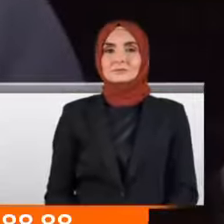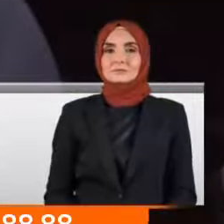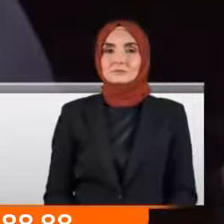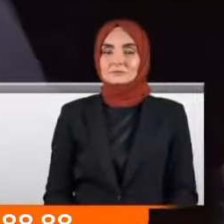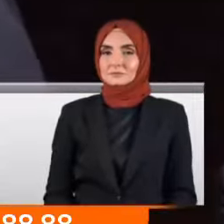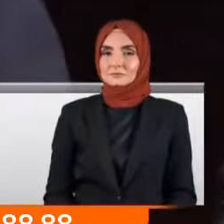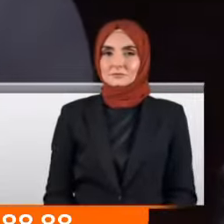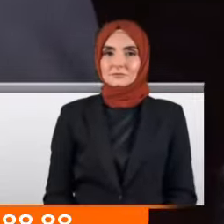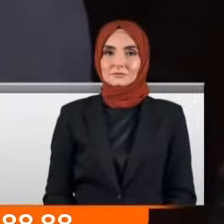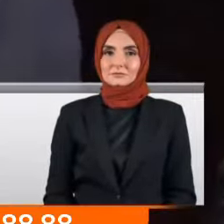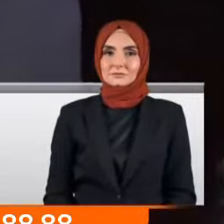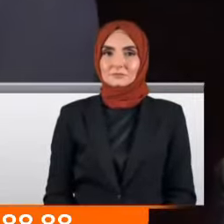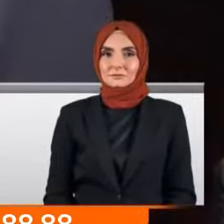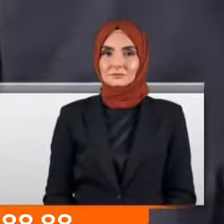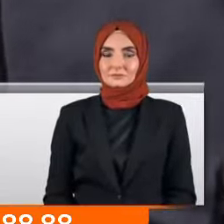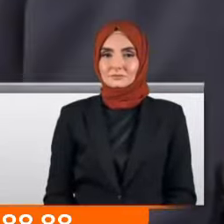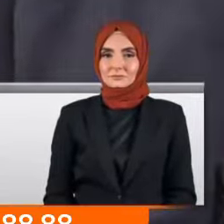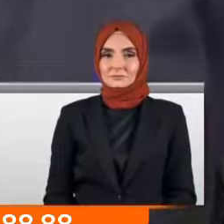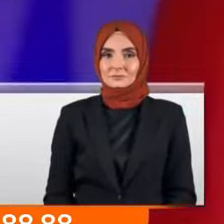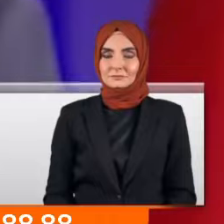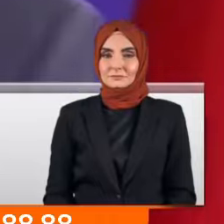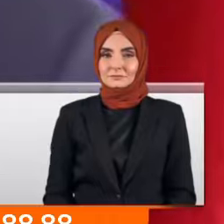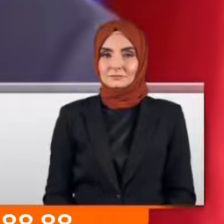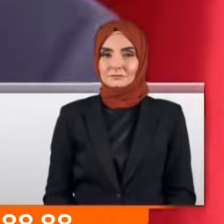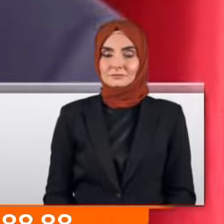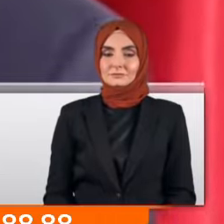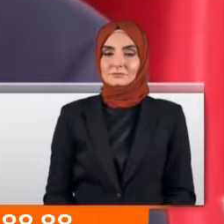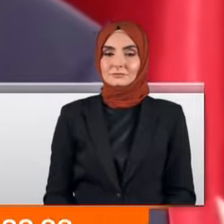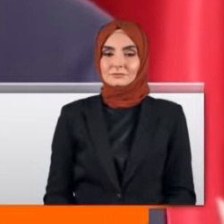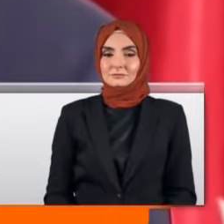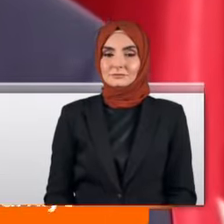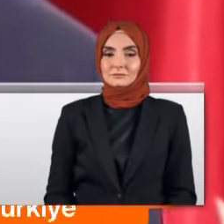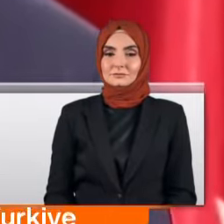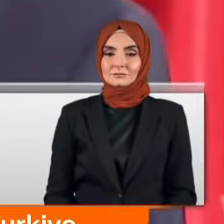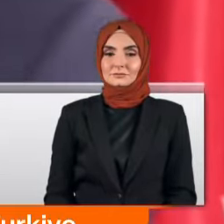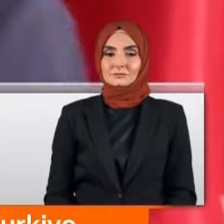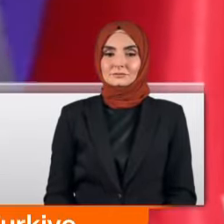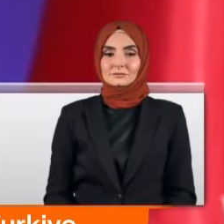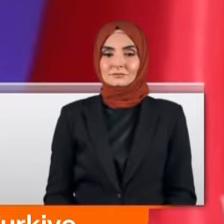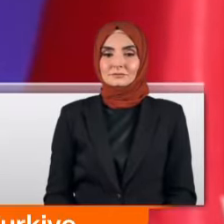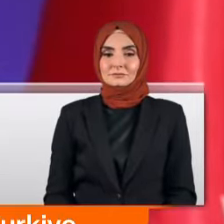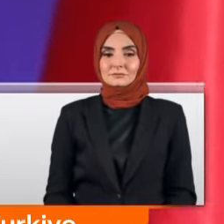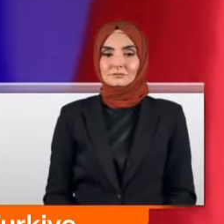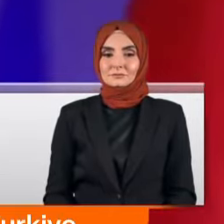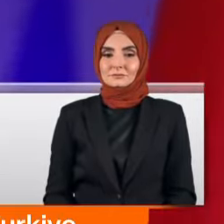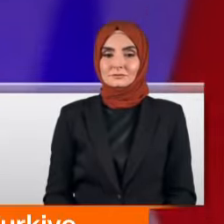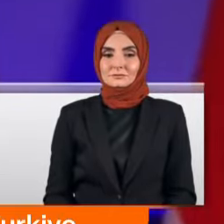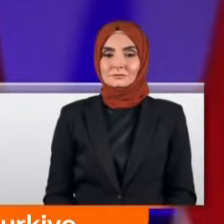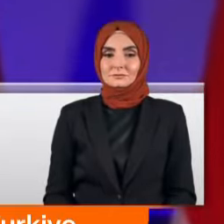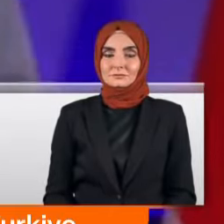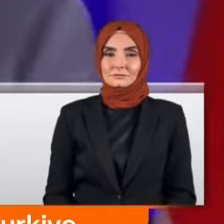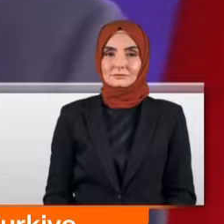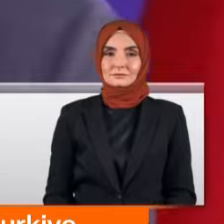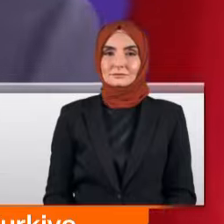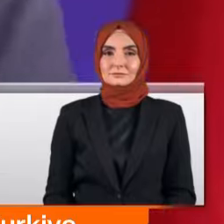Bir Nisan gününü bekleyen çok beklerler. Kenardaki pusu siyaseti asla ve asla başarılı olamaz.